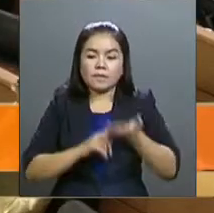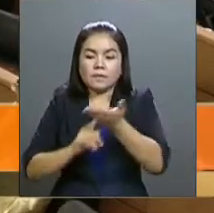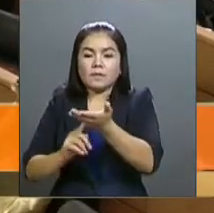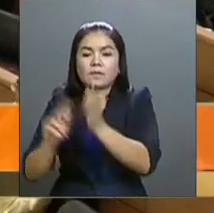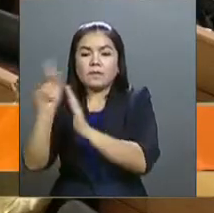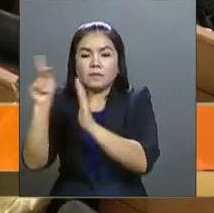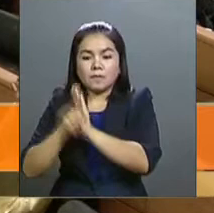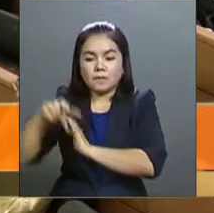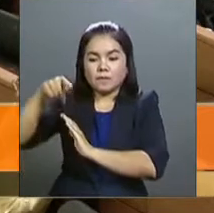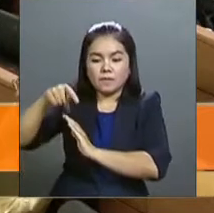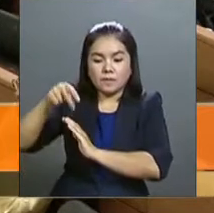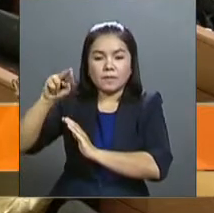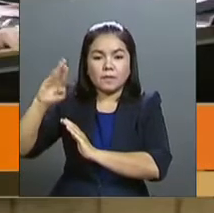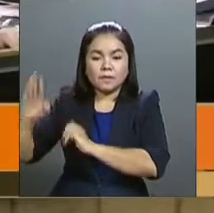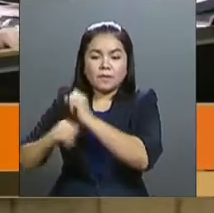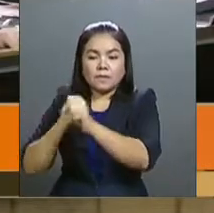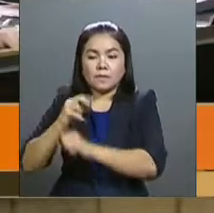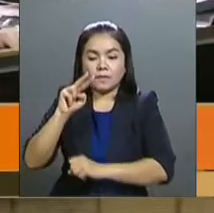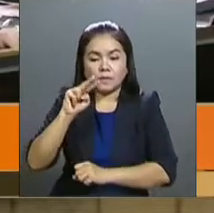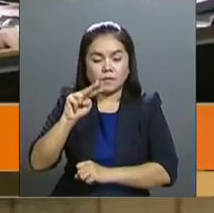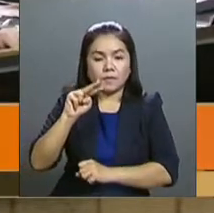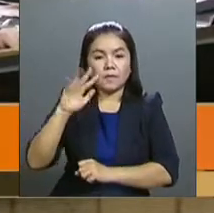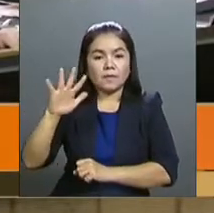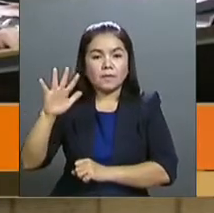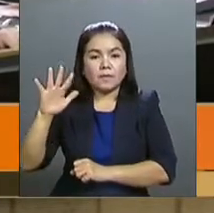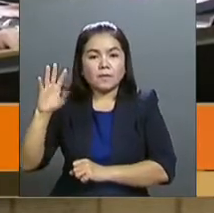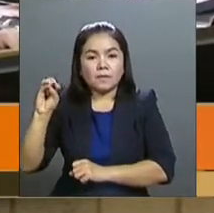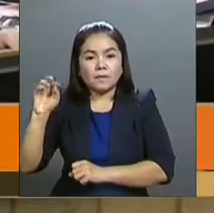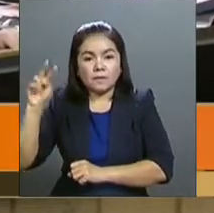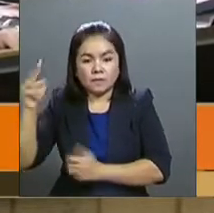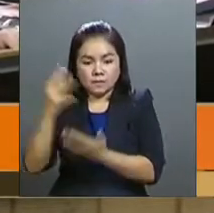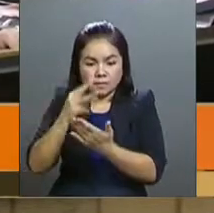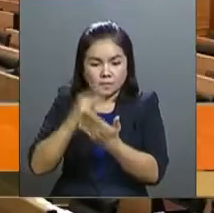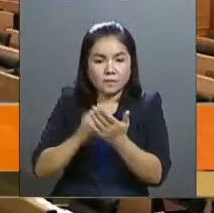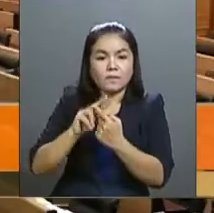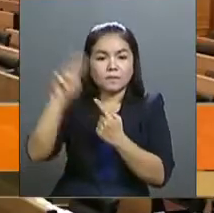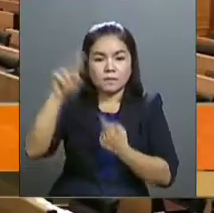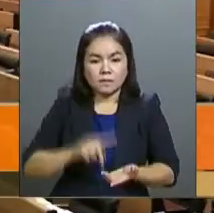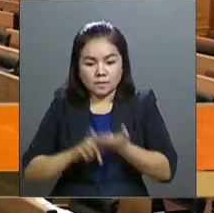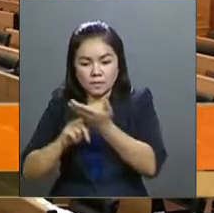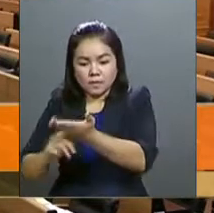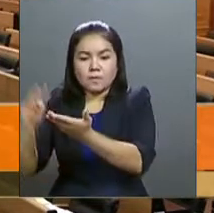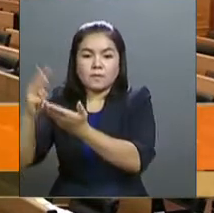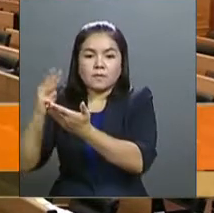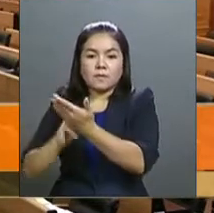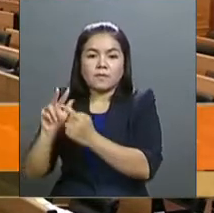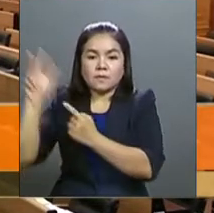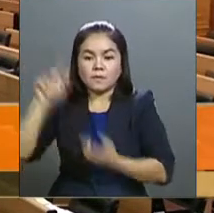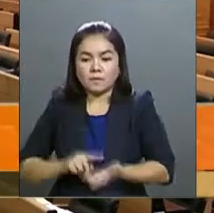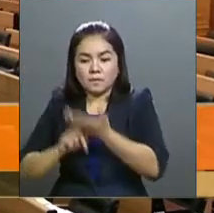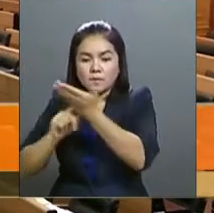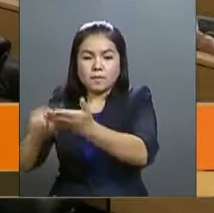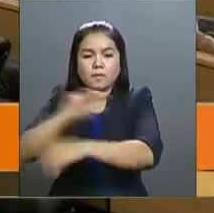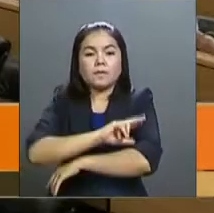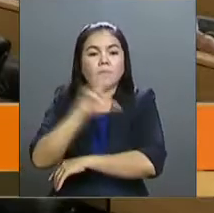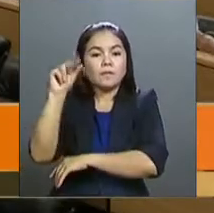ปี 2562 เข้าสู่การพจารณาของศ.ช.ว.ร.2 และว.ร.3ในวนที่ 30 ส่หาคมนี้ขณะ